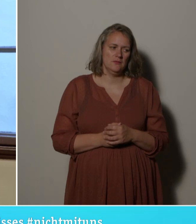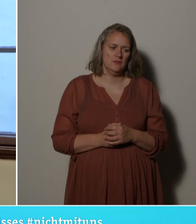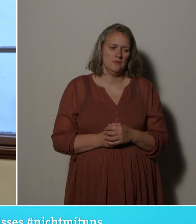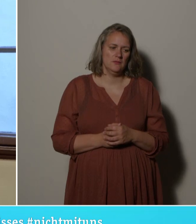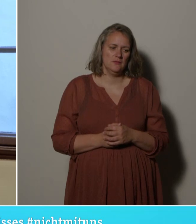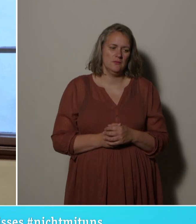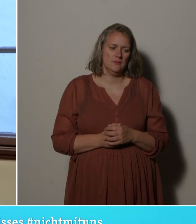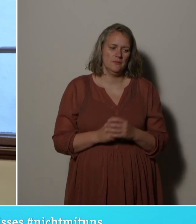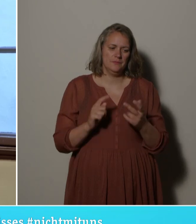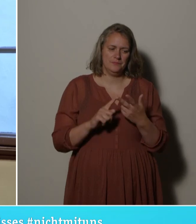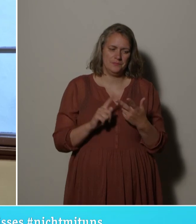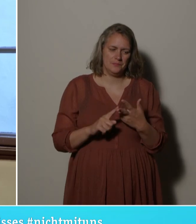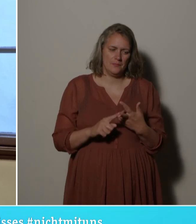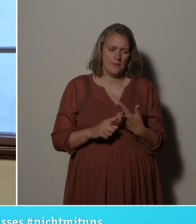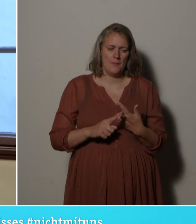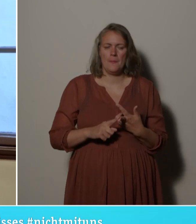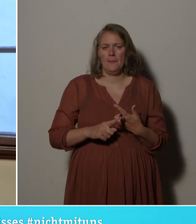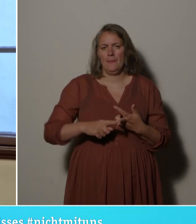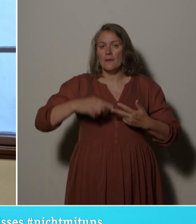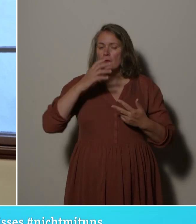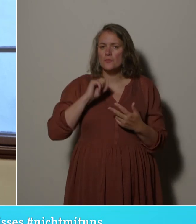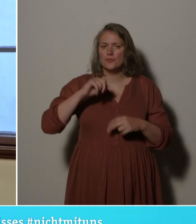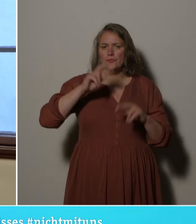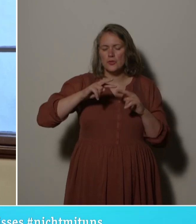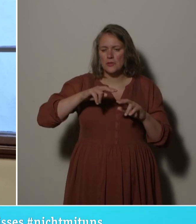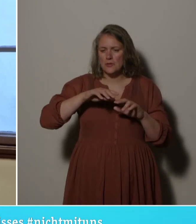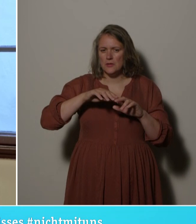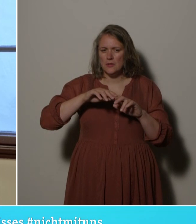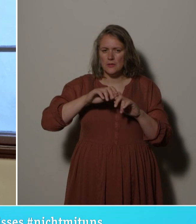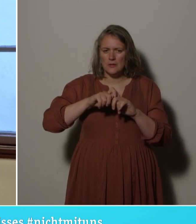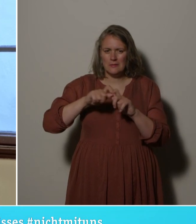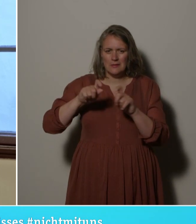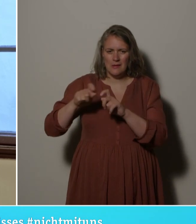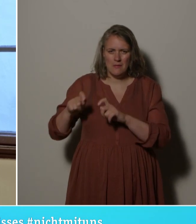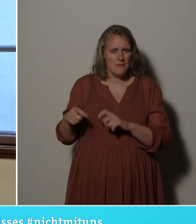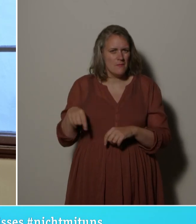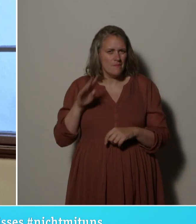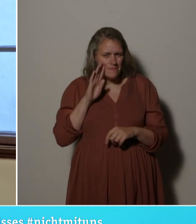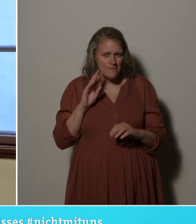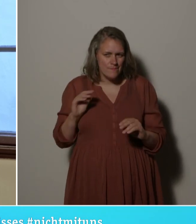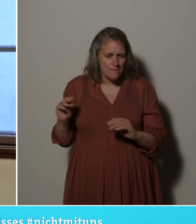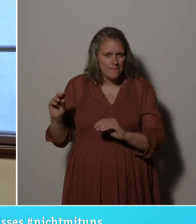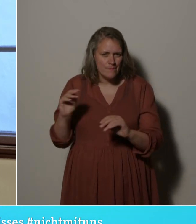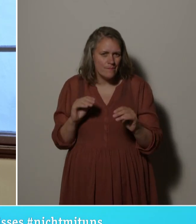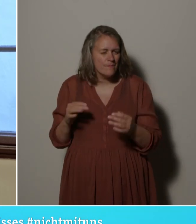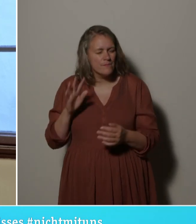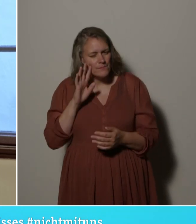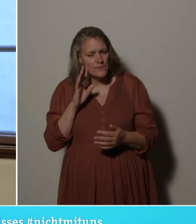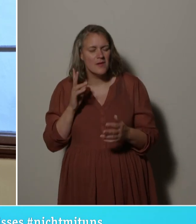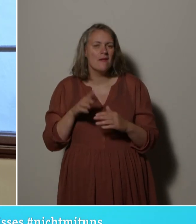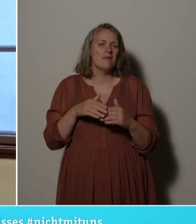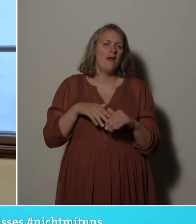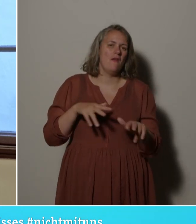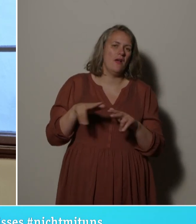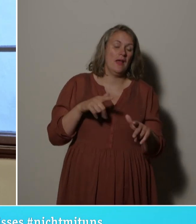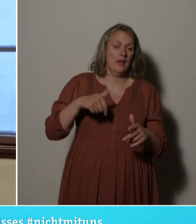Drittens, wenn man an verschiedenen Stellen zuhört, wie es um den Nahverkehr bestellt ist, dann wird man feststellen, dass es für